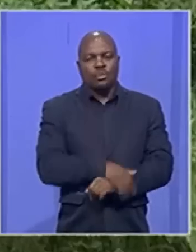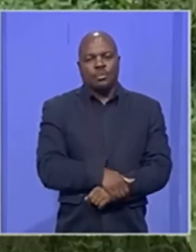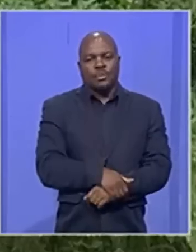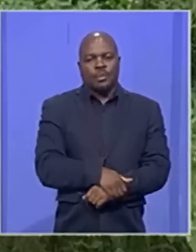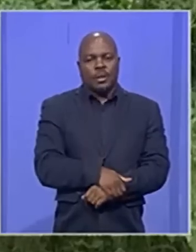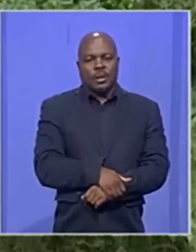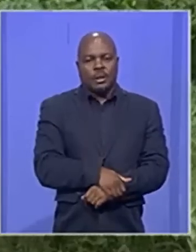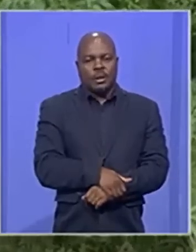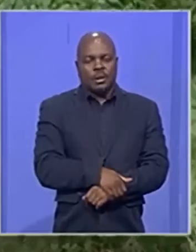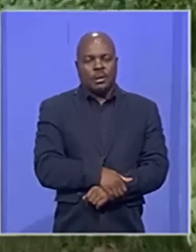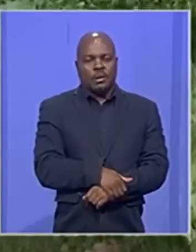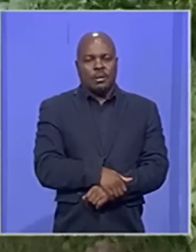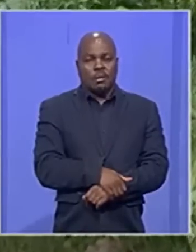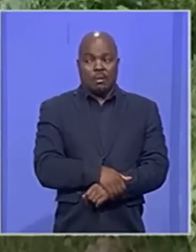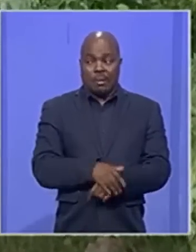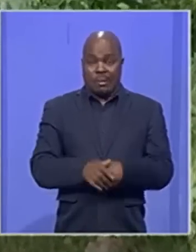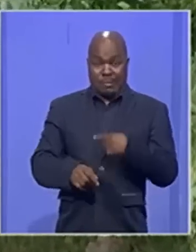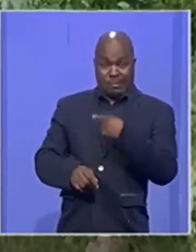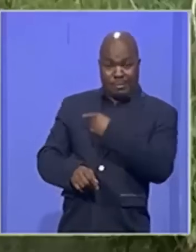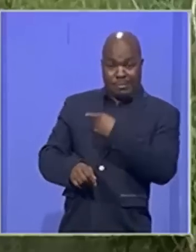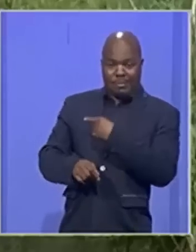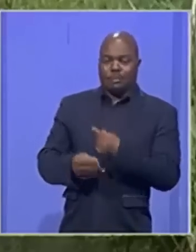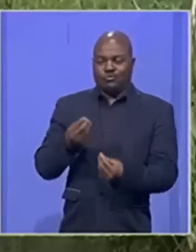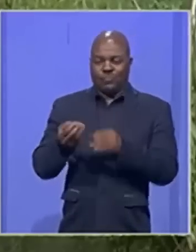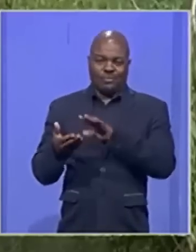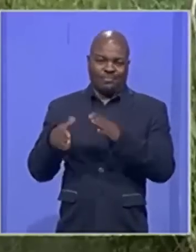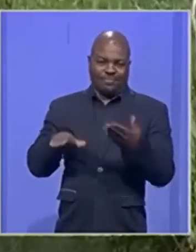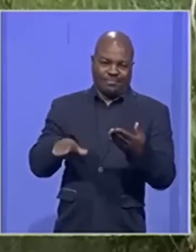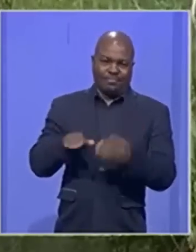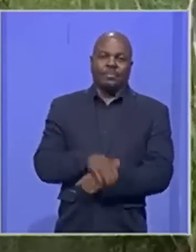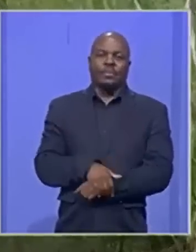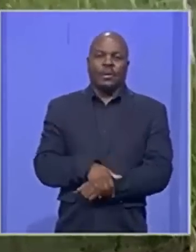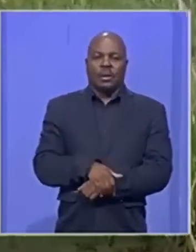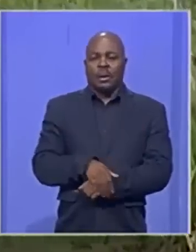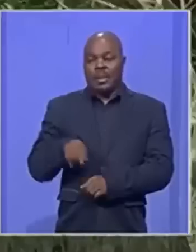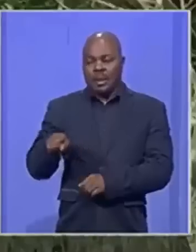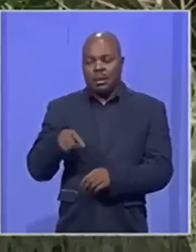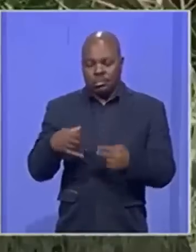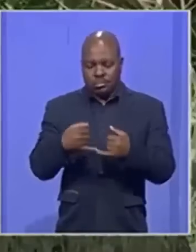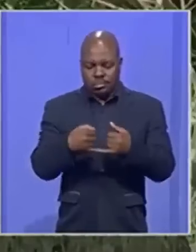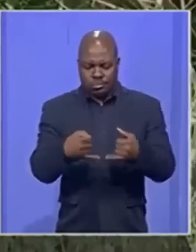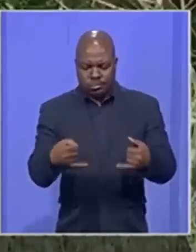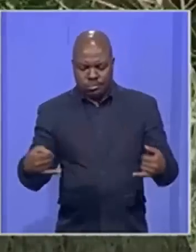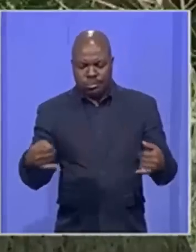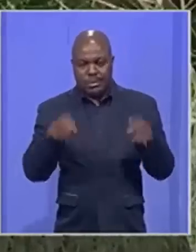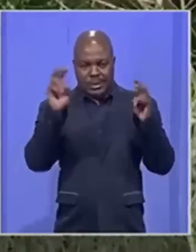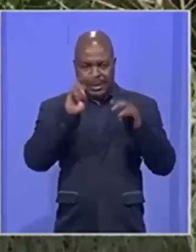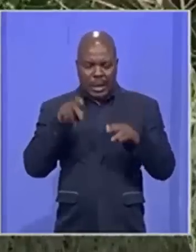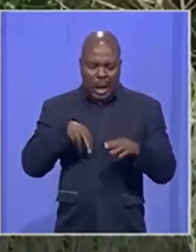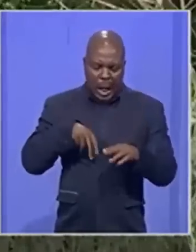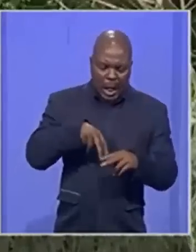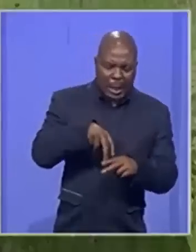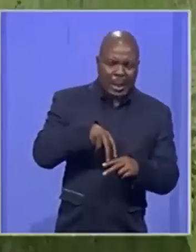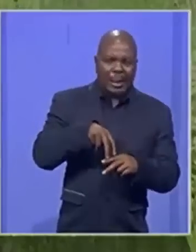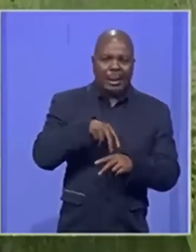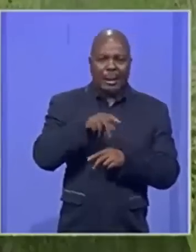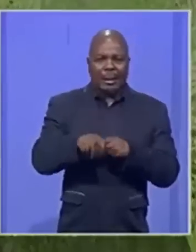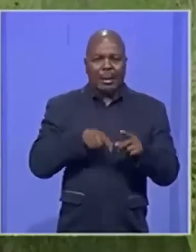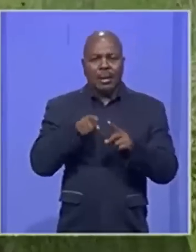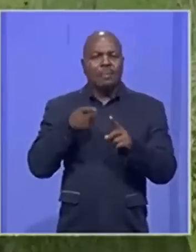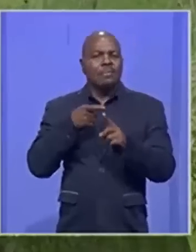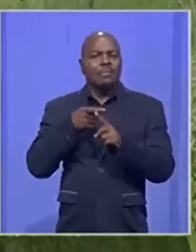Lefelo leno ke moo bana ba hlokafaletseng teng mme go begwa ba gatakile mogala o tsamaisang motlakase ka nako eo ba